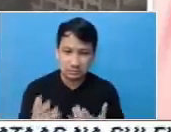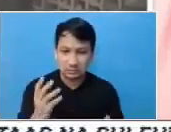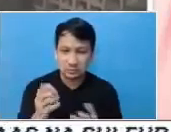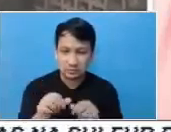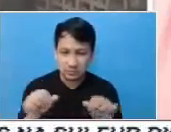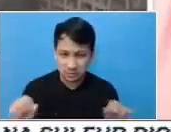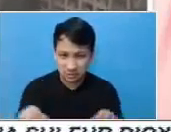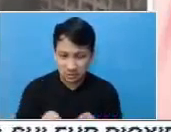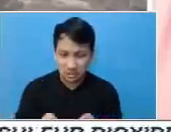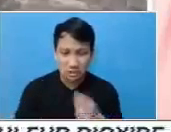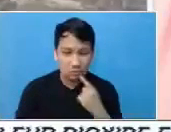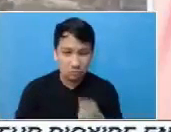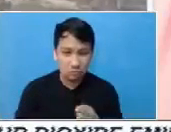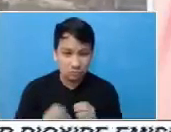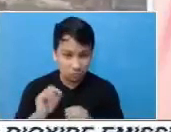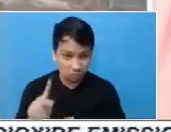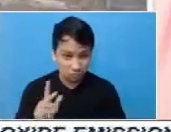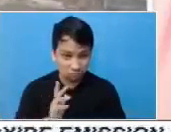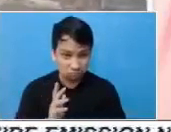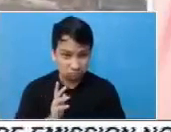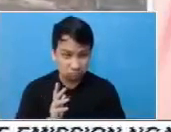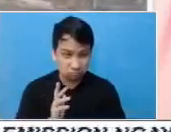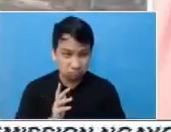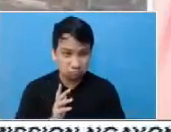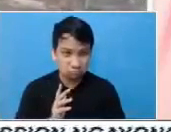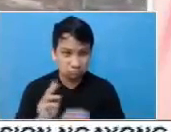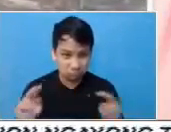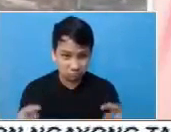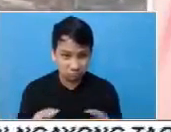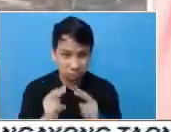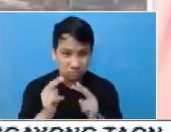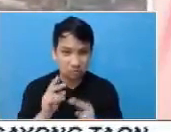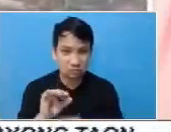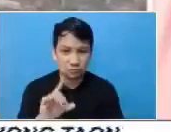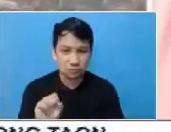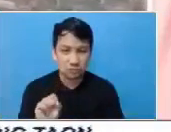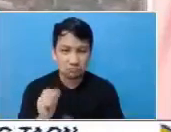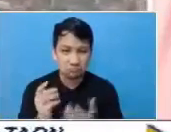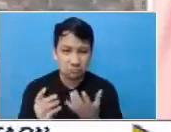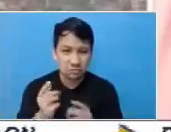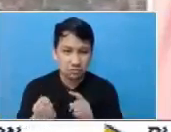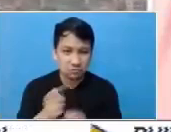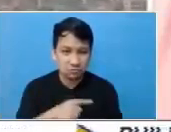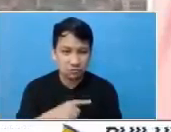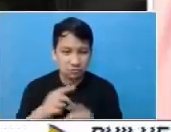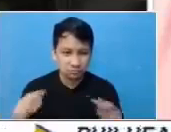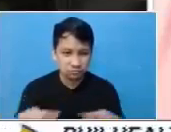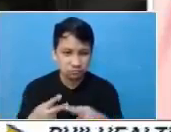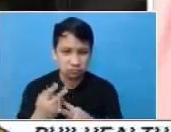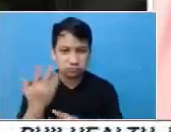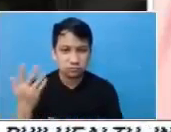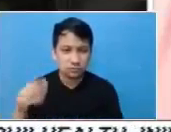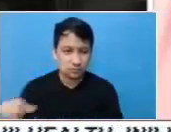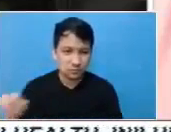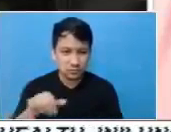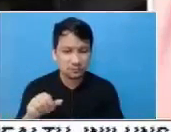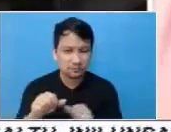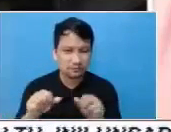pong isang mainit na layer ng hangin noong June 26 ay 500 meters above,